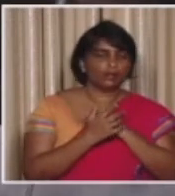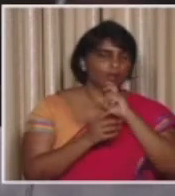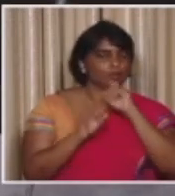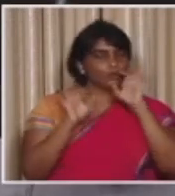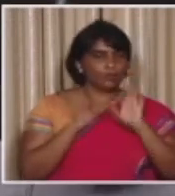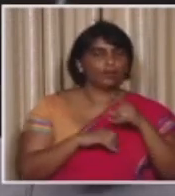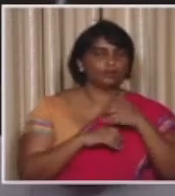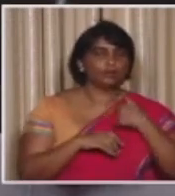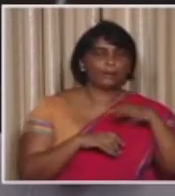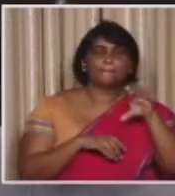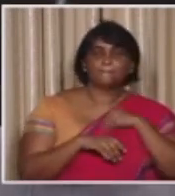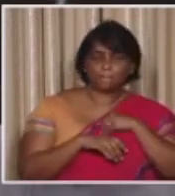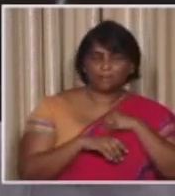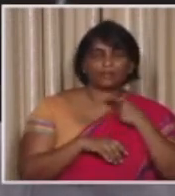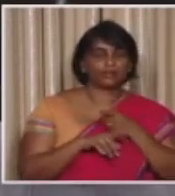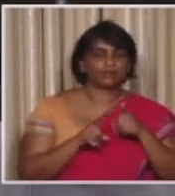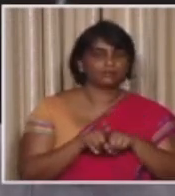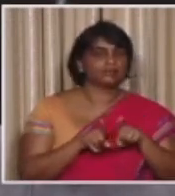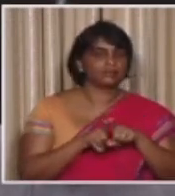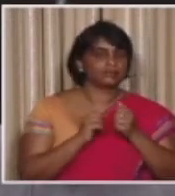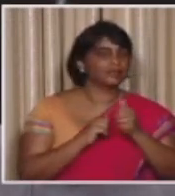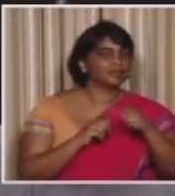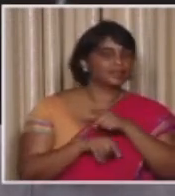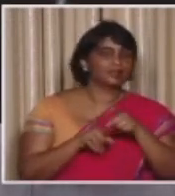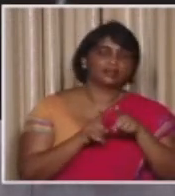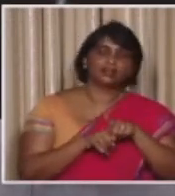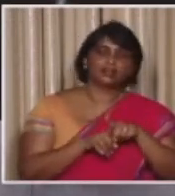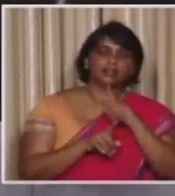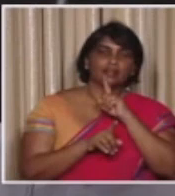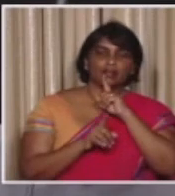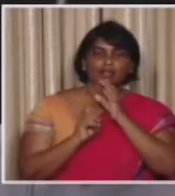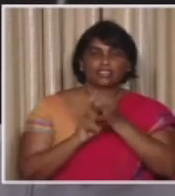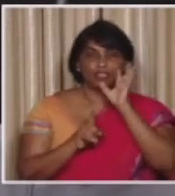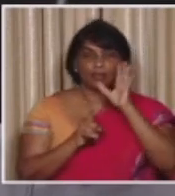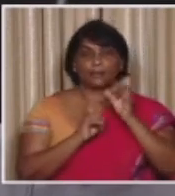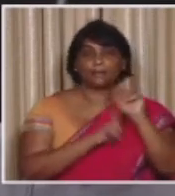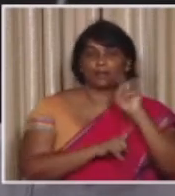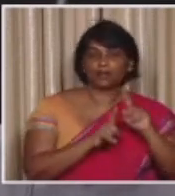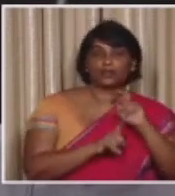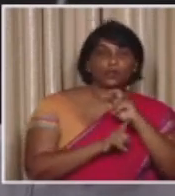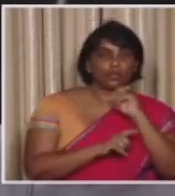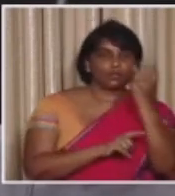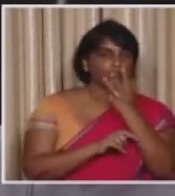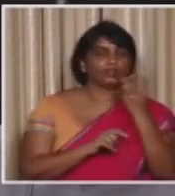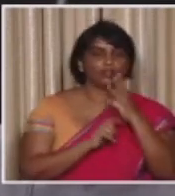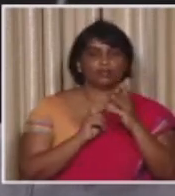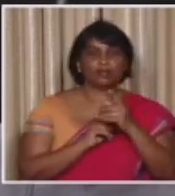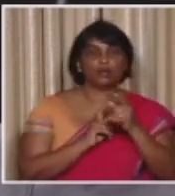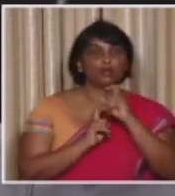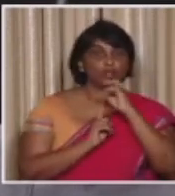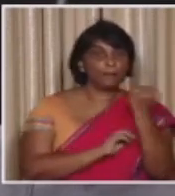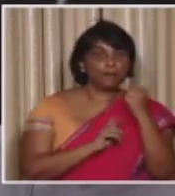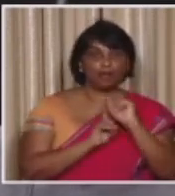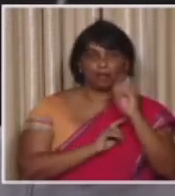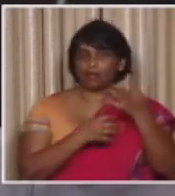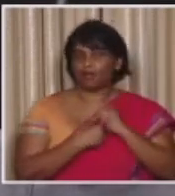අපි පිළිගන්නවා මේ රටේ විධායකේ ව්‍යවස්ථාදායක අධිකරණයේ කියන තුන ආයතන තුනක් අපි කියන්නේ නේ අධිකරණ බලය පාර්ලිමේන්තුවට අවශ්‍යයි කියලා. හැබැයි